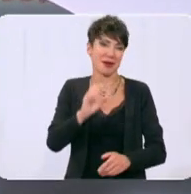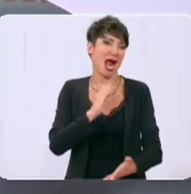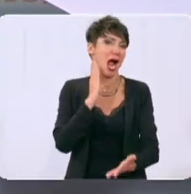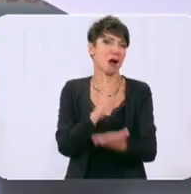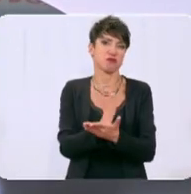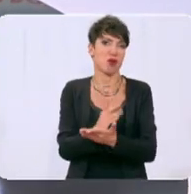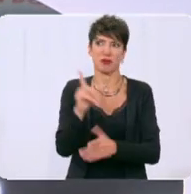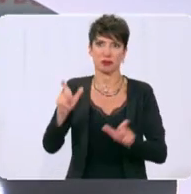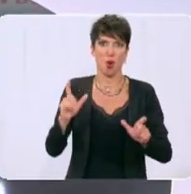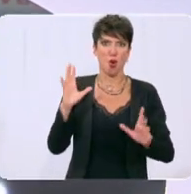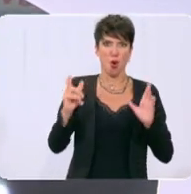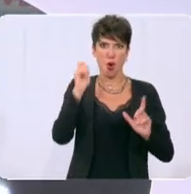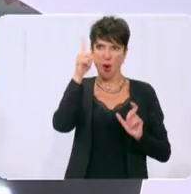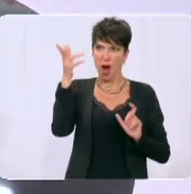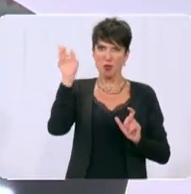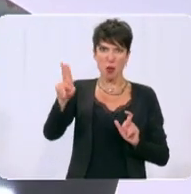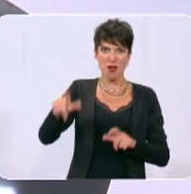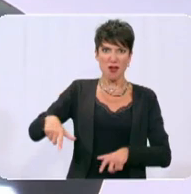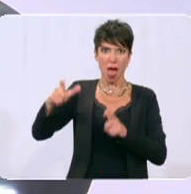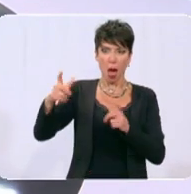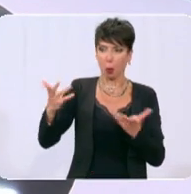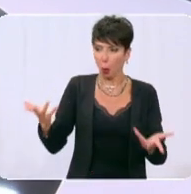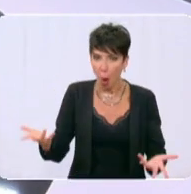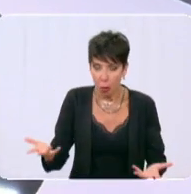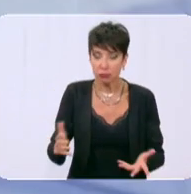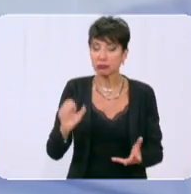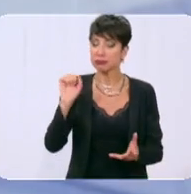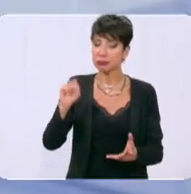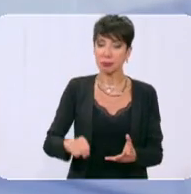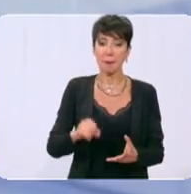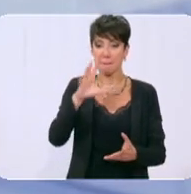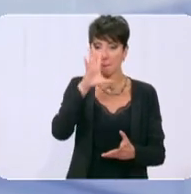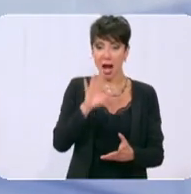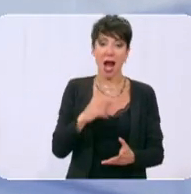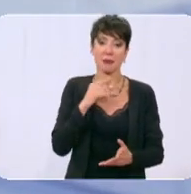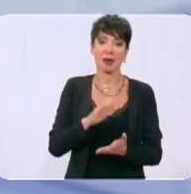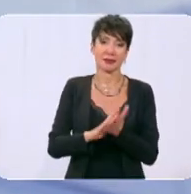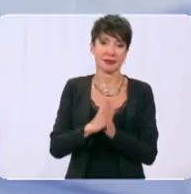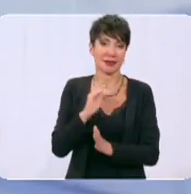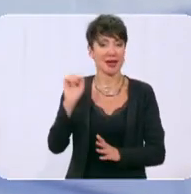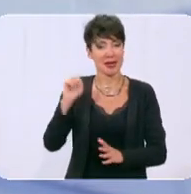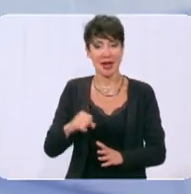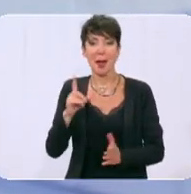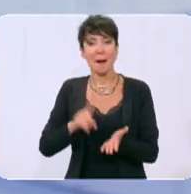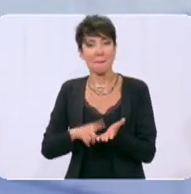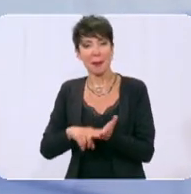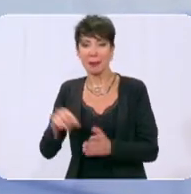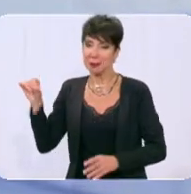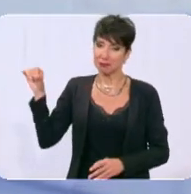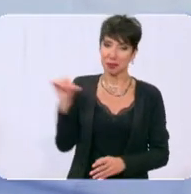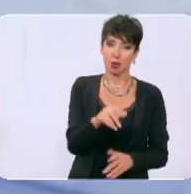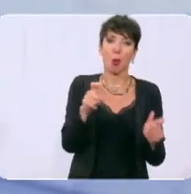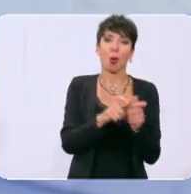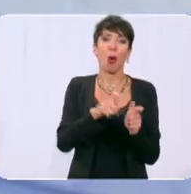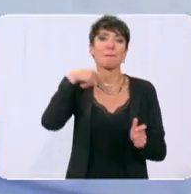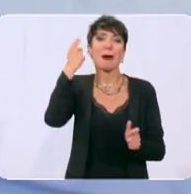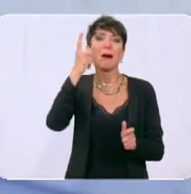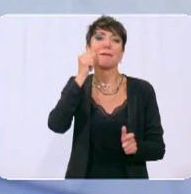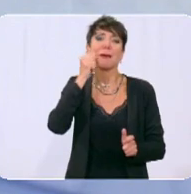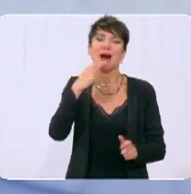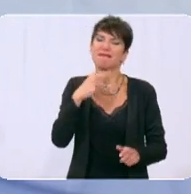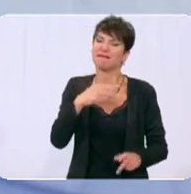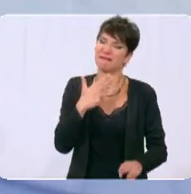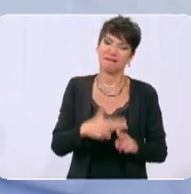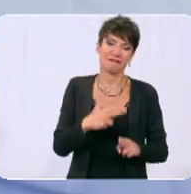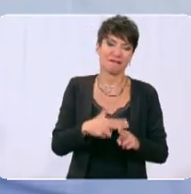νομίζω ότι σε μια δημόσια διαδρομή, ένας ακόμα κύκλος προσφοράς στη γενέτειρα των γονιών σου είναι κάτι πολύ σημαντικό. Πιστεύω ότι θα